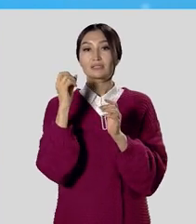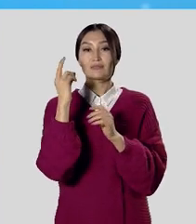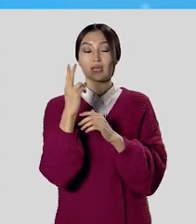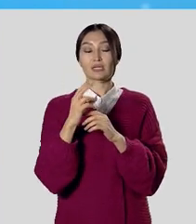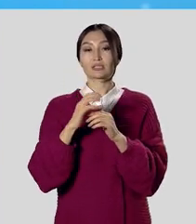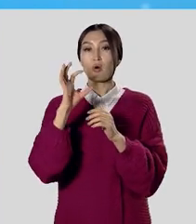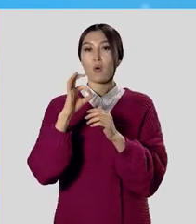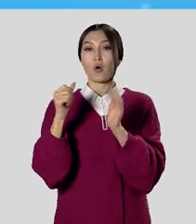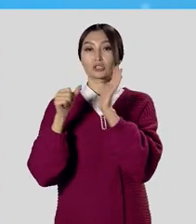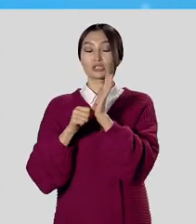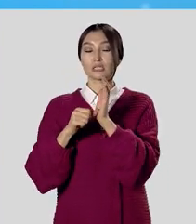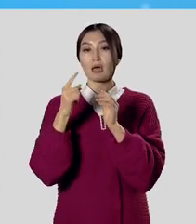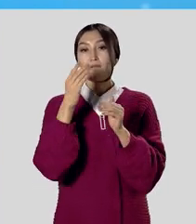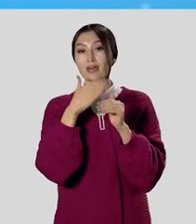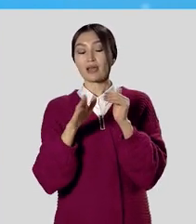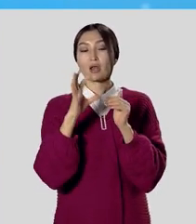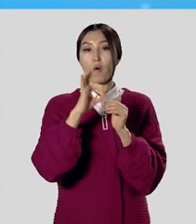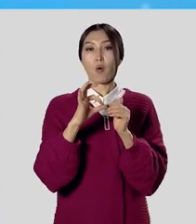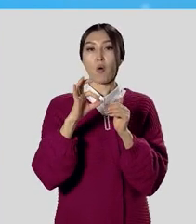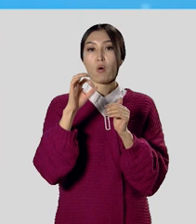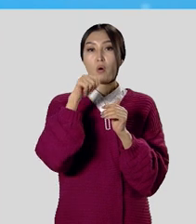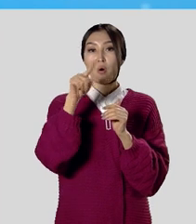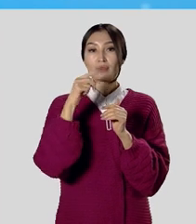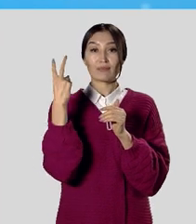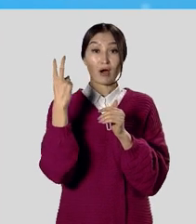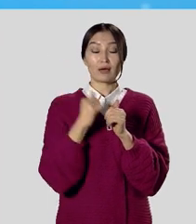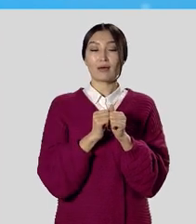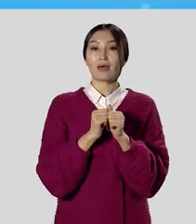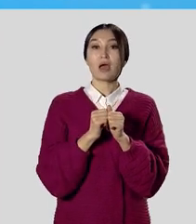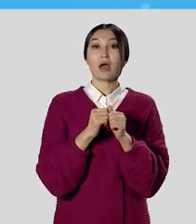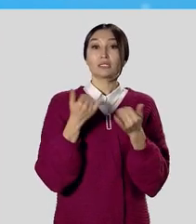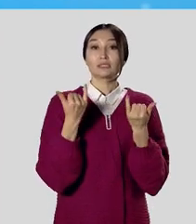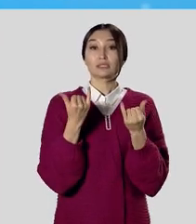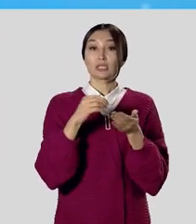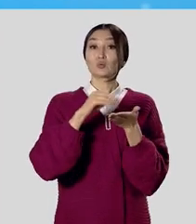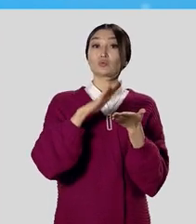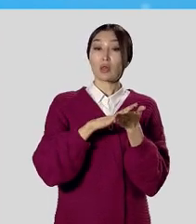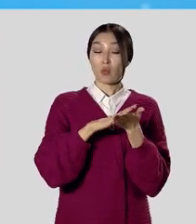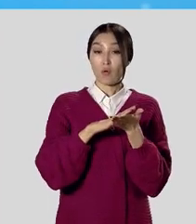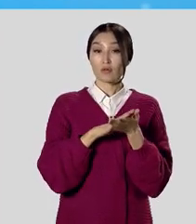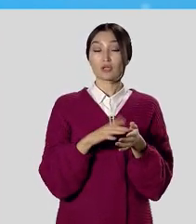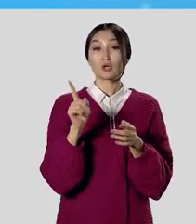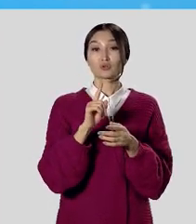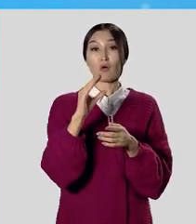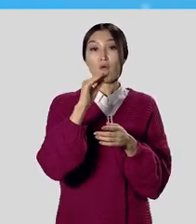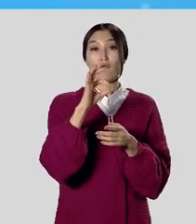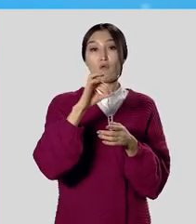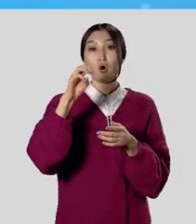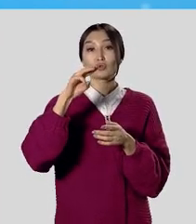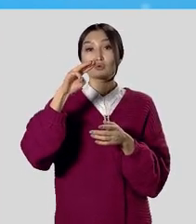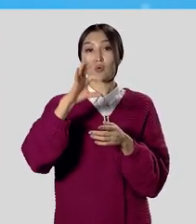C6H12O6 с выделением O2, то есть кислорода. В настоящее время установлено, что